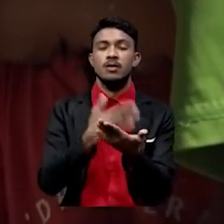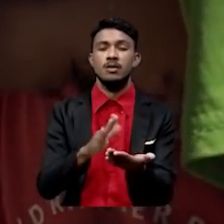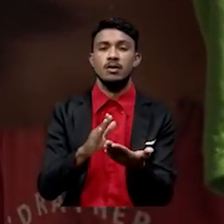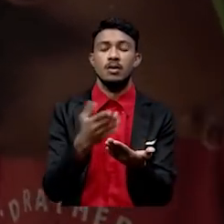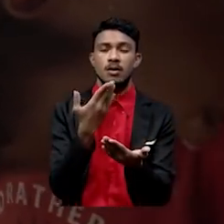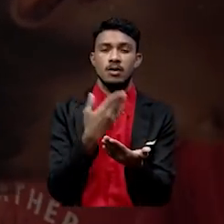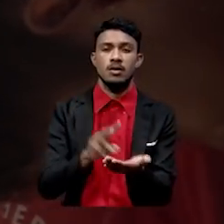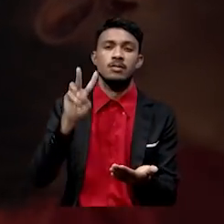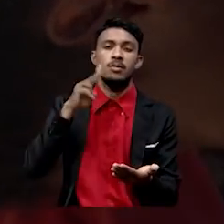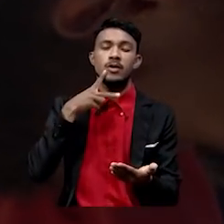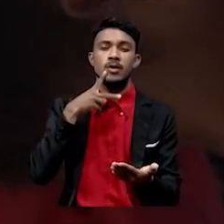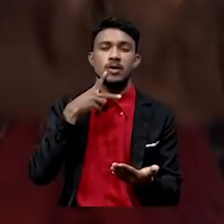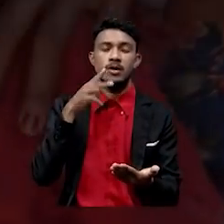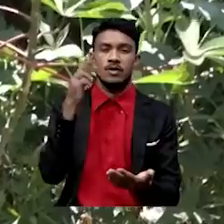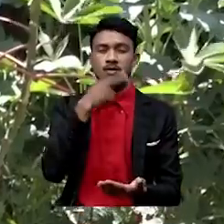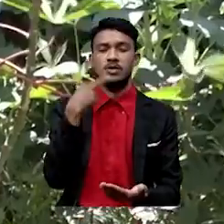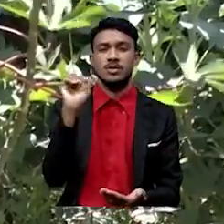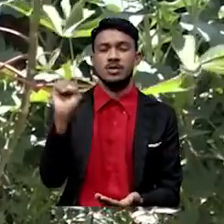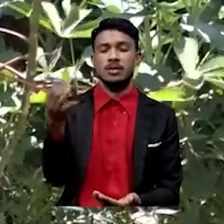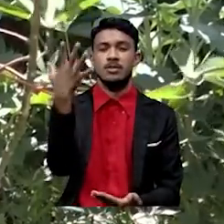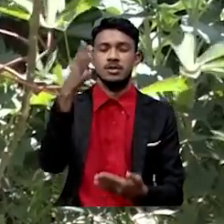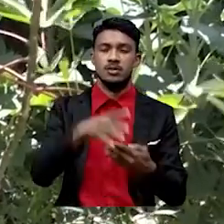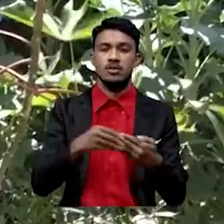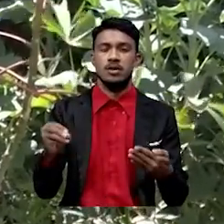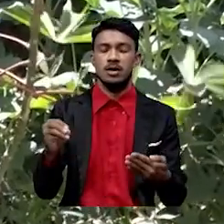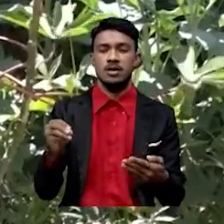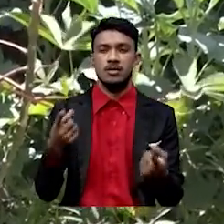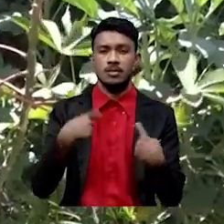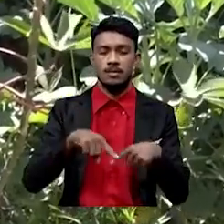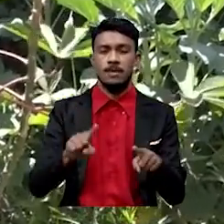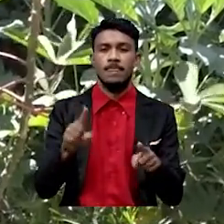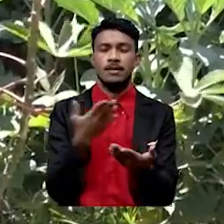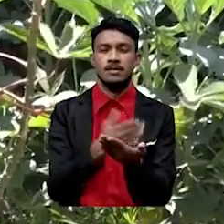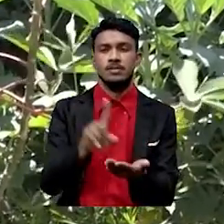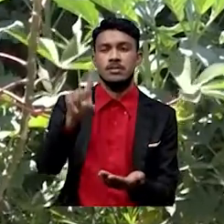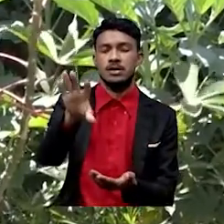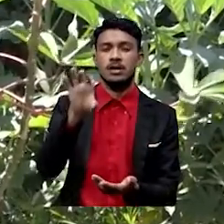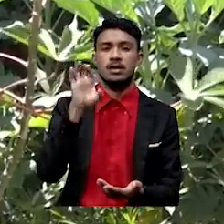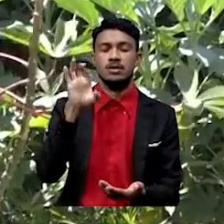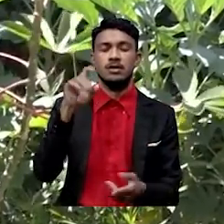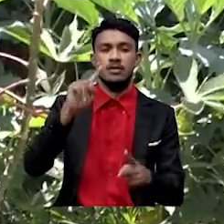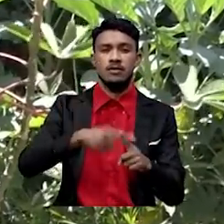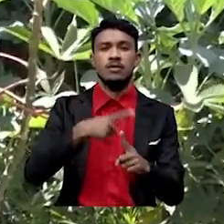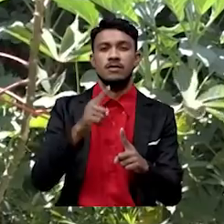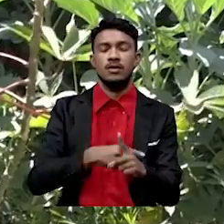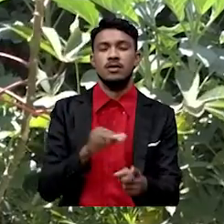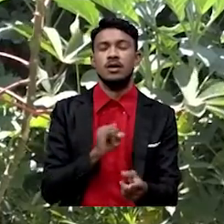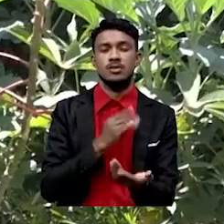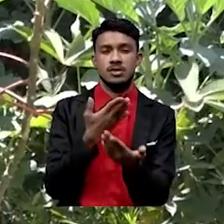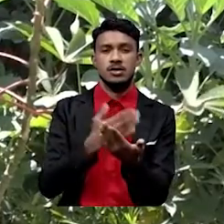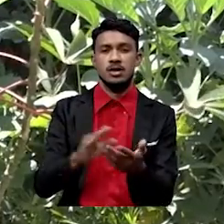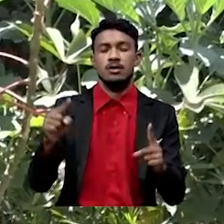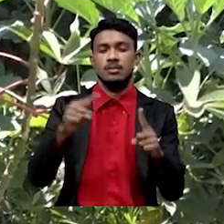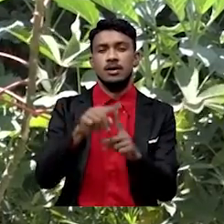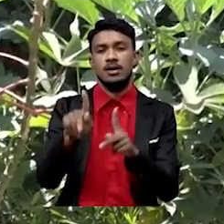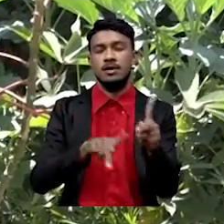le sujere bat fulang ida. Mati buat silu tan lah beli. Tambah seratus dolar hawa lay fulu fulang silu bae ma. Hatu